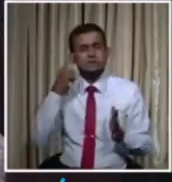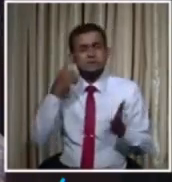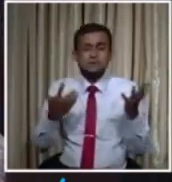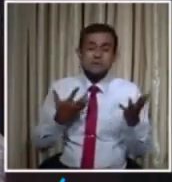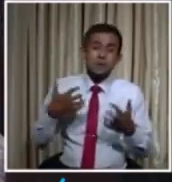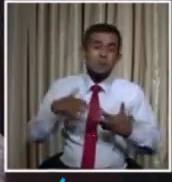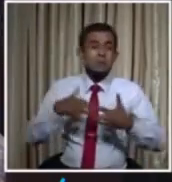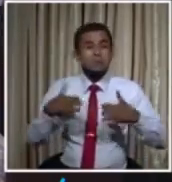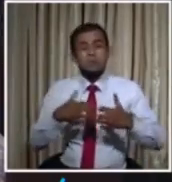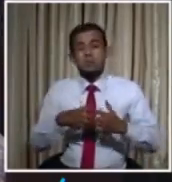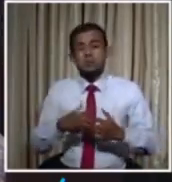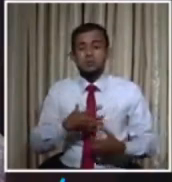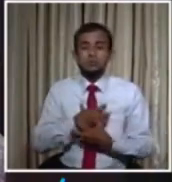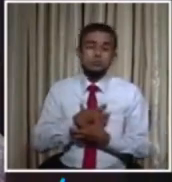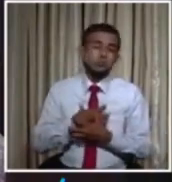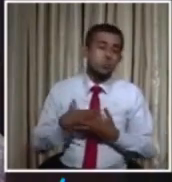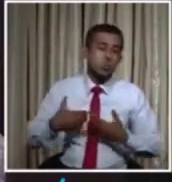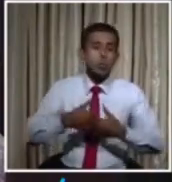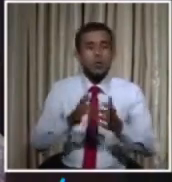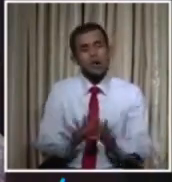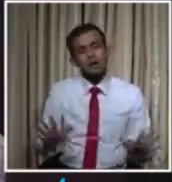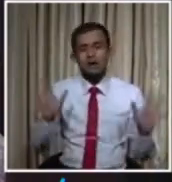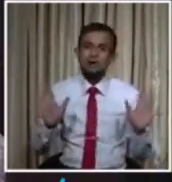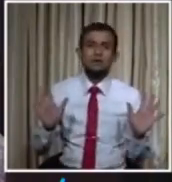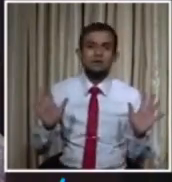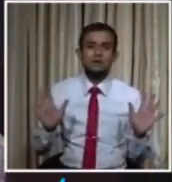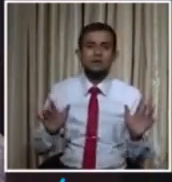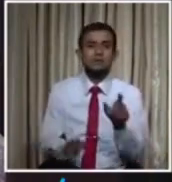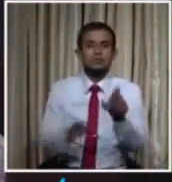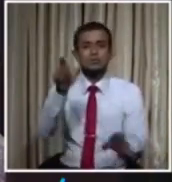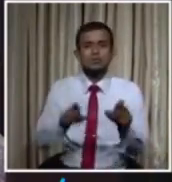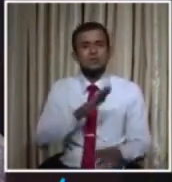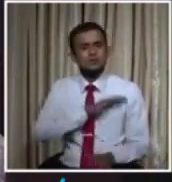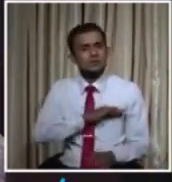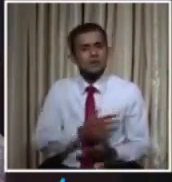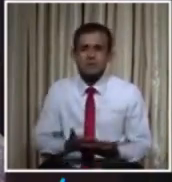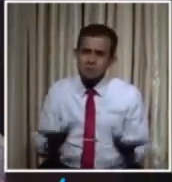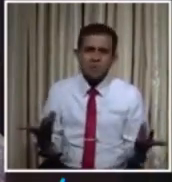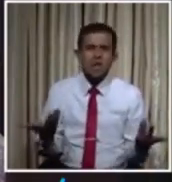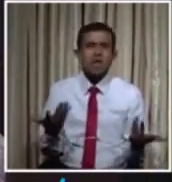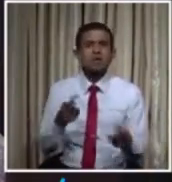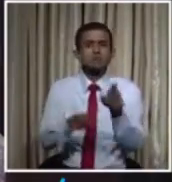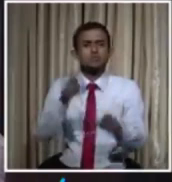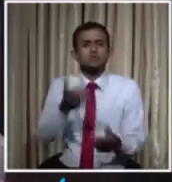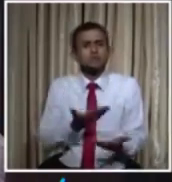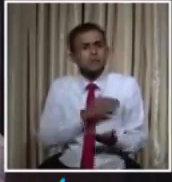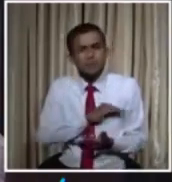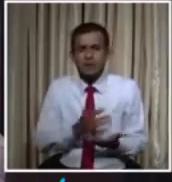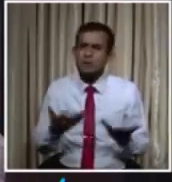පීඩනය, මේ දුක කඳුල වේදනාව ඇති. මිනිසුන්ට මේව උහුලන්න බෑ. මිනිසුන්ට මේව දරා ගන්න